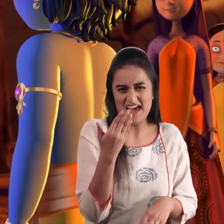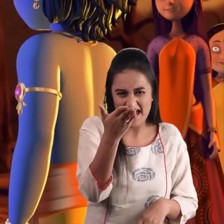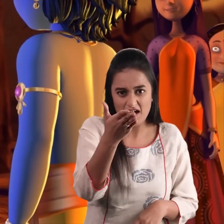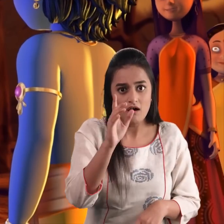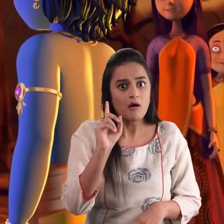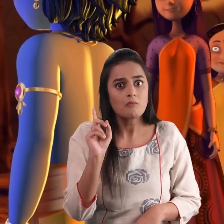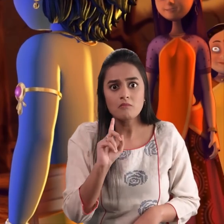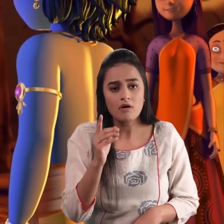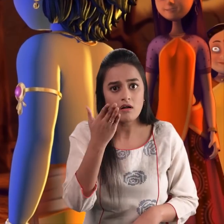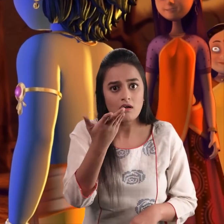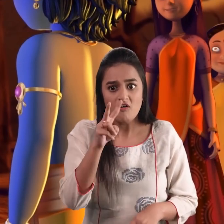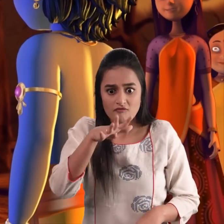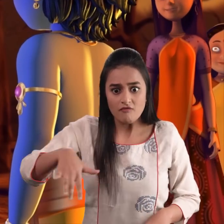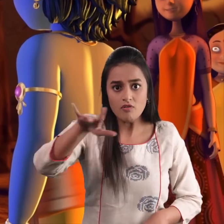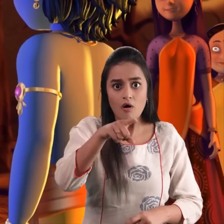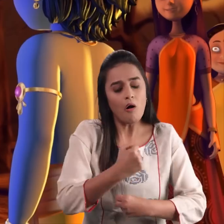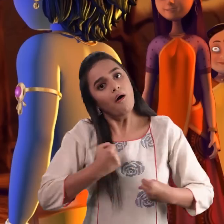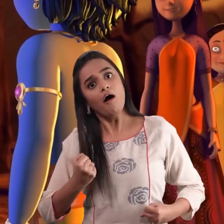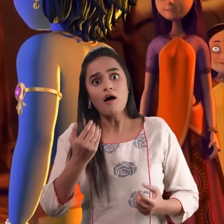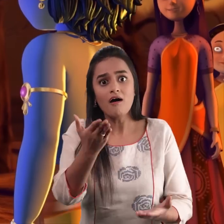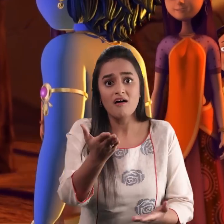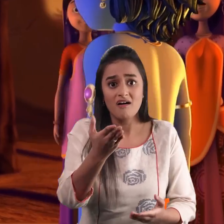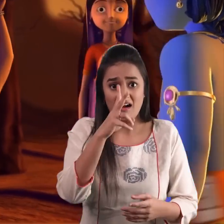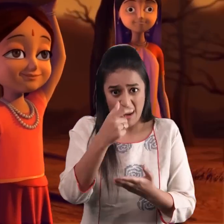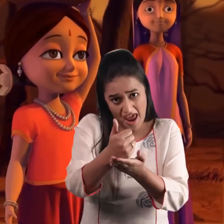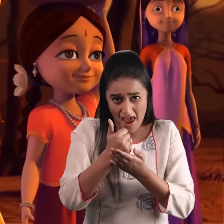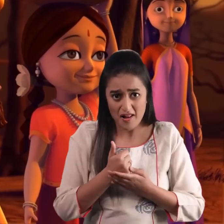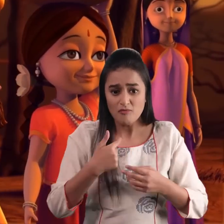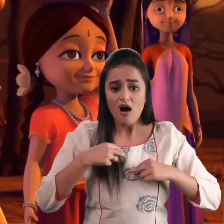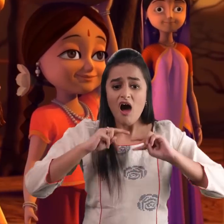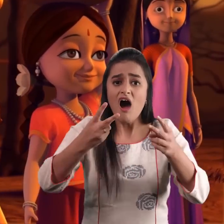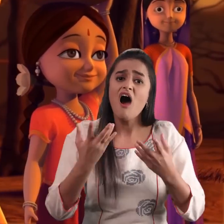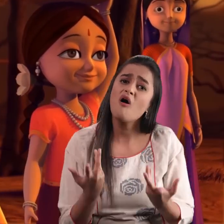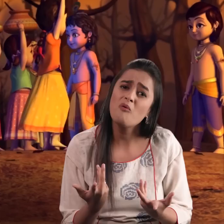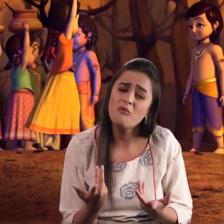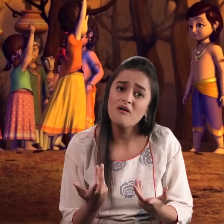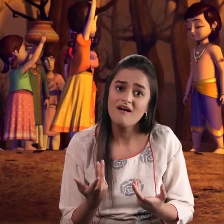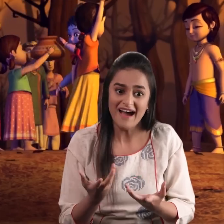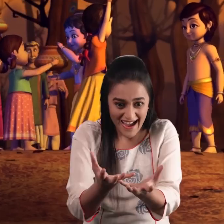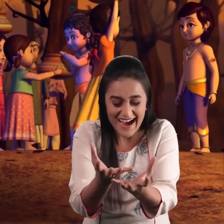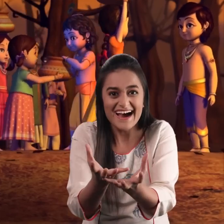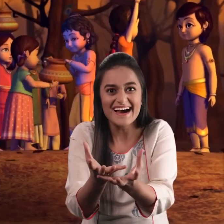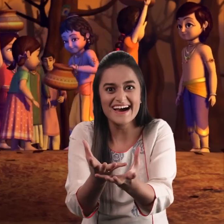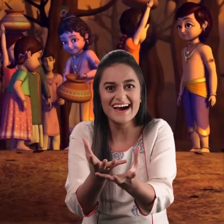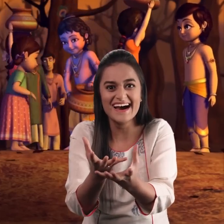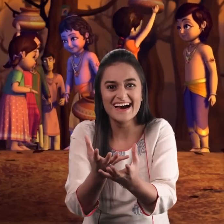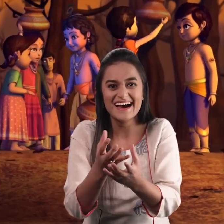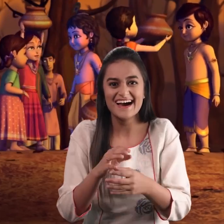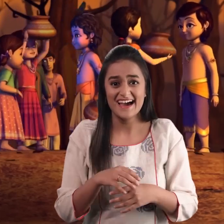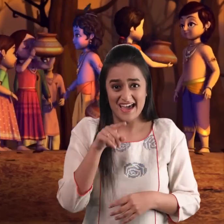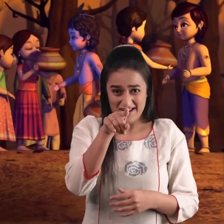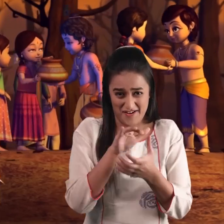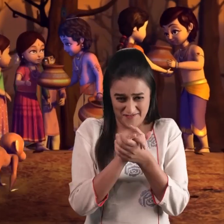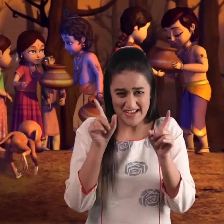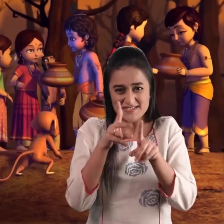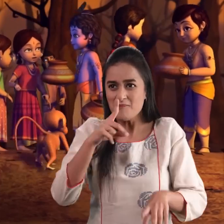समझते थे, पर तुम तो वृंदावन के महान योद्धा निकले। तुमने जो हमारे लिए किया उसका ऋण हम कैसे चुकाएं? ओह, तुम्हारे